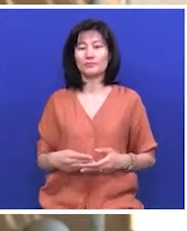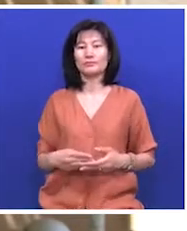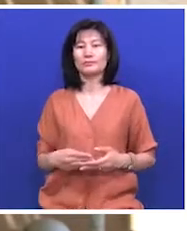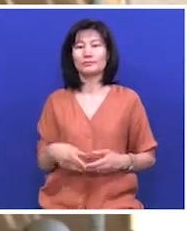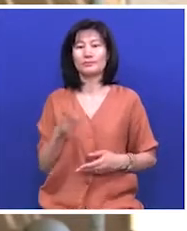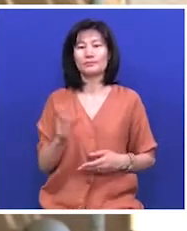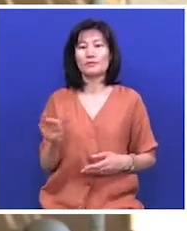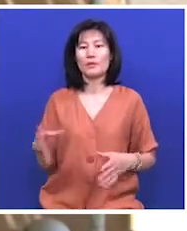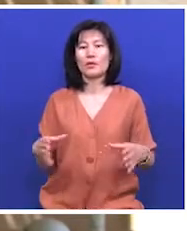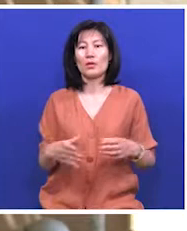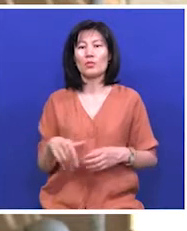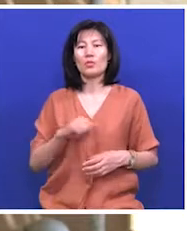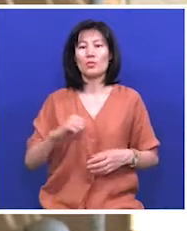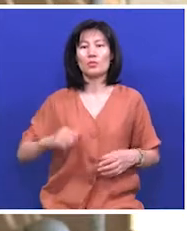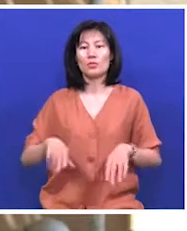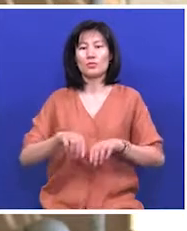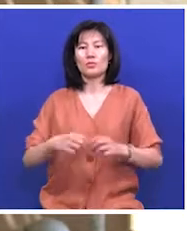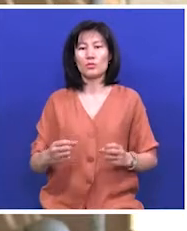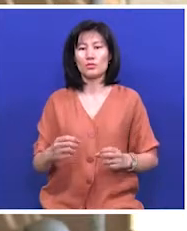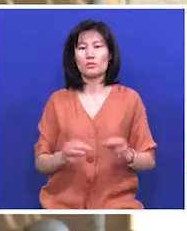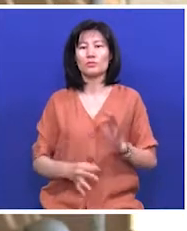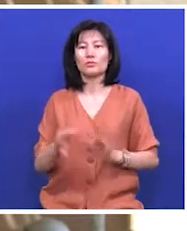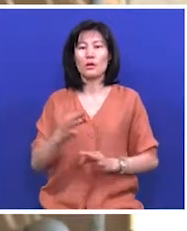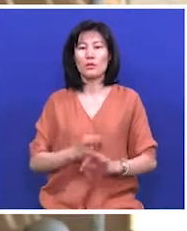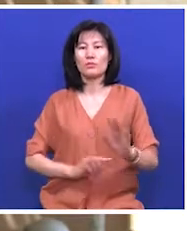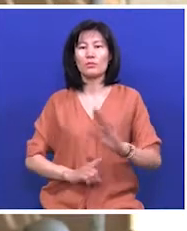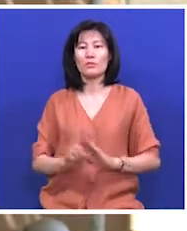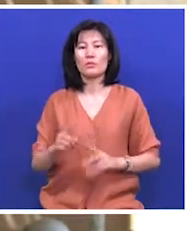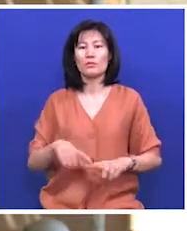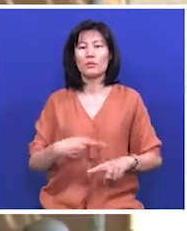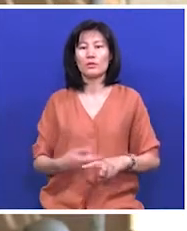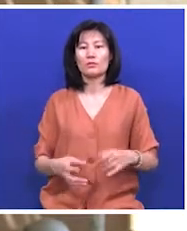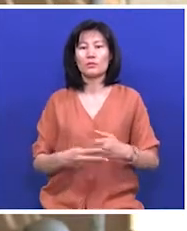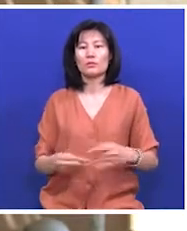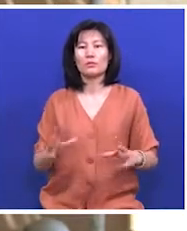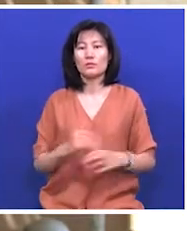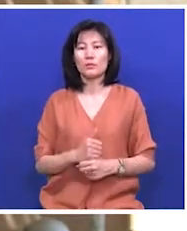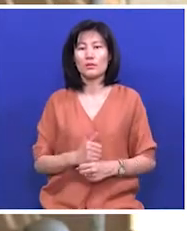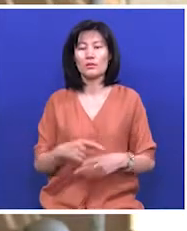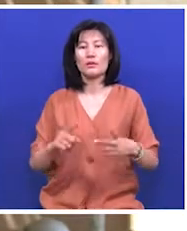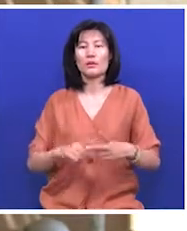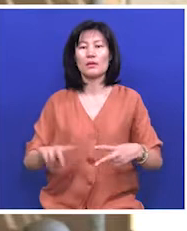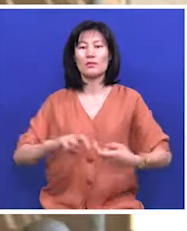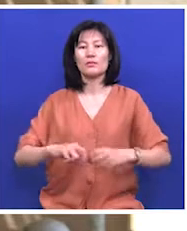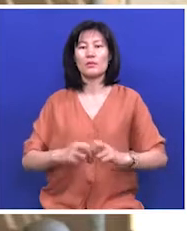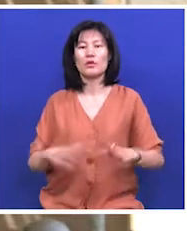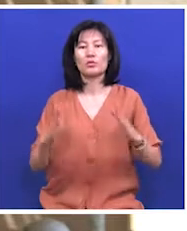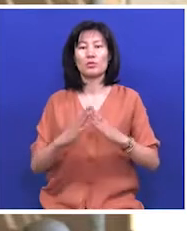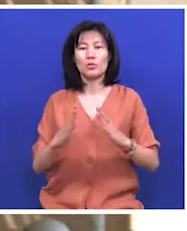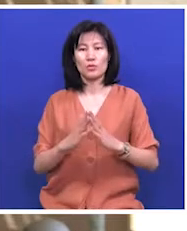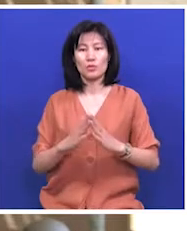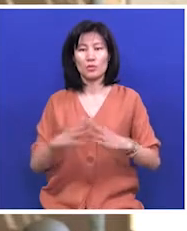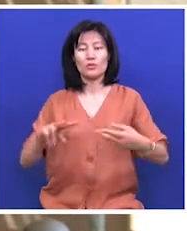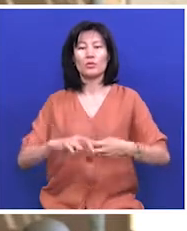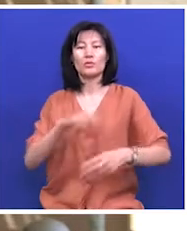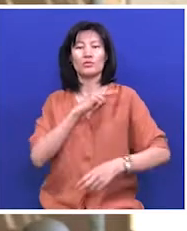отырсыздар. Осының бәрі адамның өздері қолымен бұзып жатыр, өздері қолымен салып жатыр. Сол үшін бұл жерде ең бастысы екі мәселе шешілді. Тұрғын